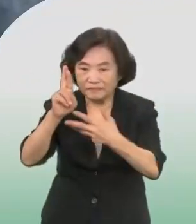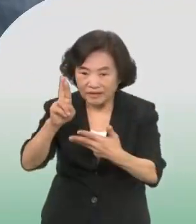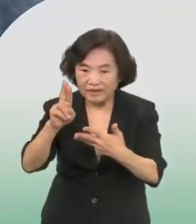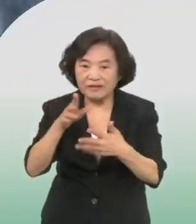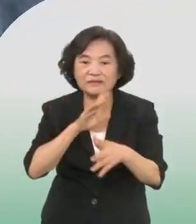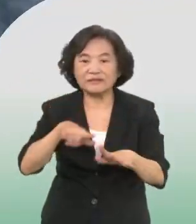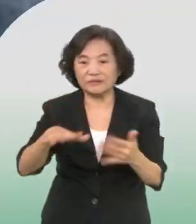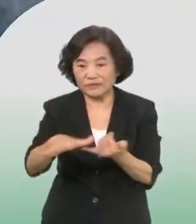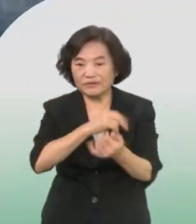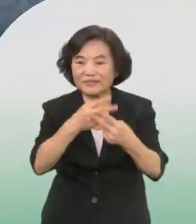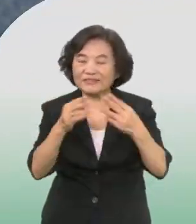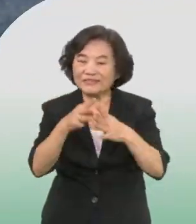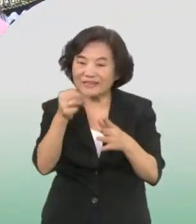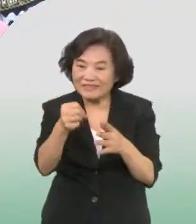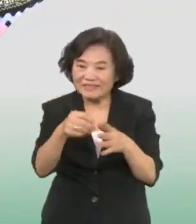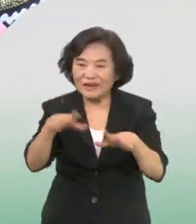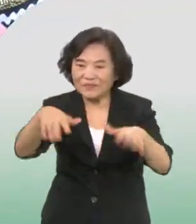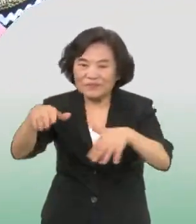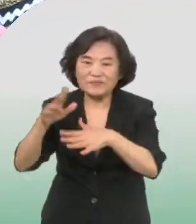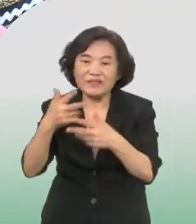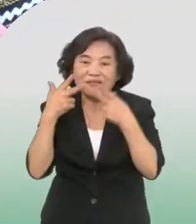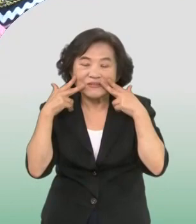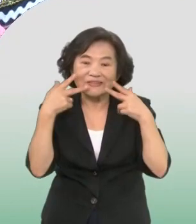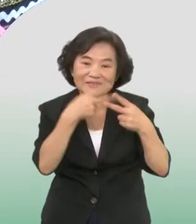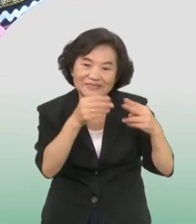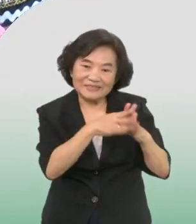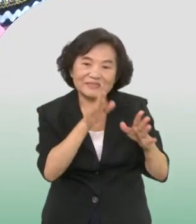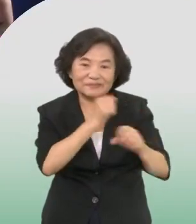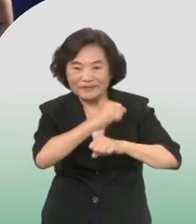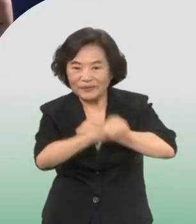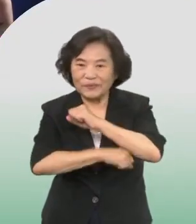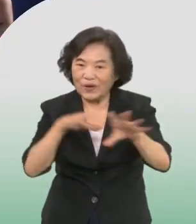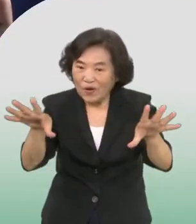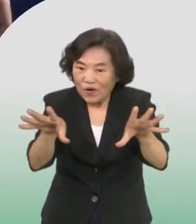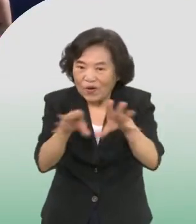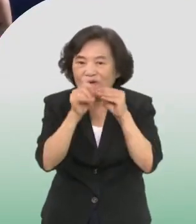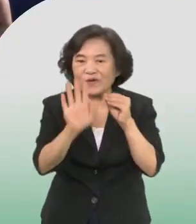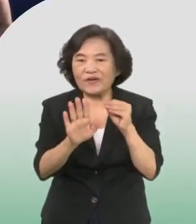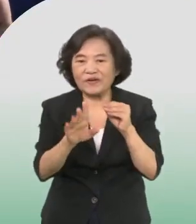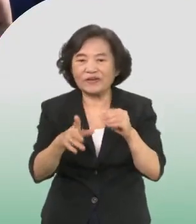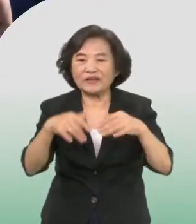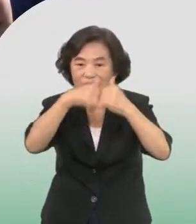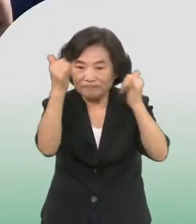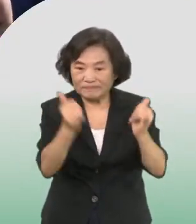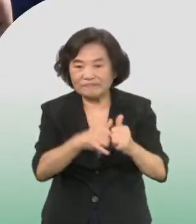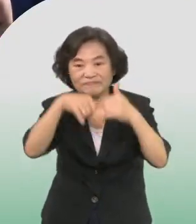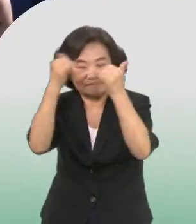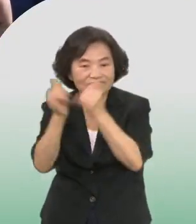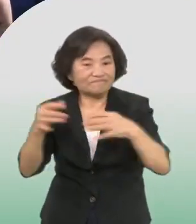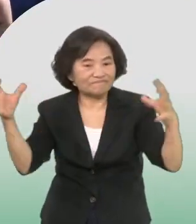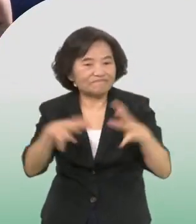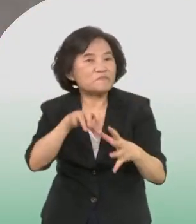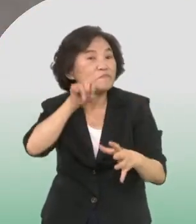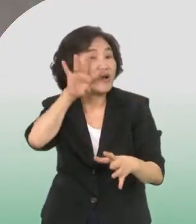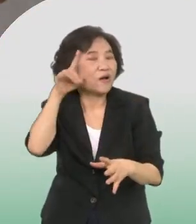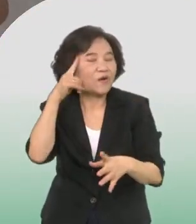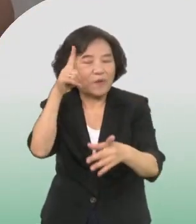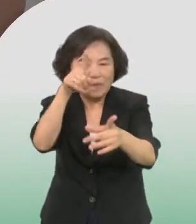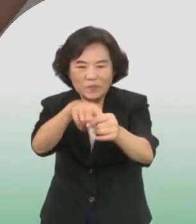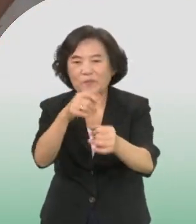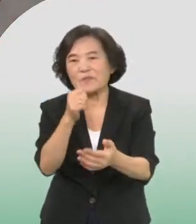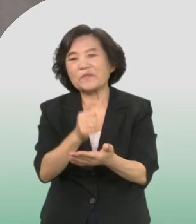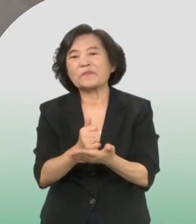全国客家语计划会推出原民跟客家的相关法通，达到族群共融的目标。